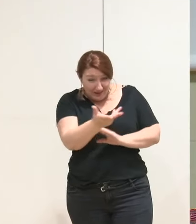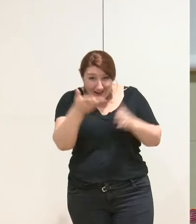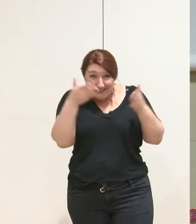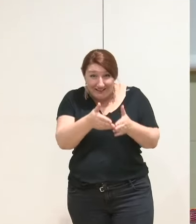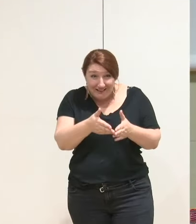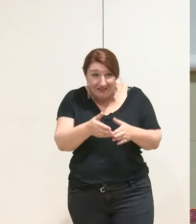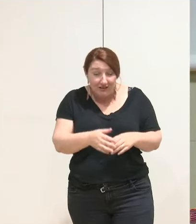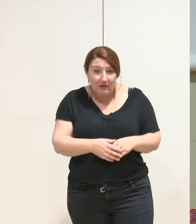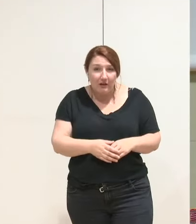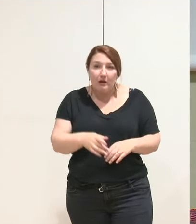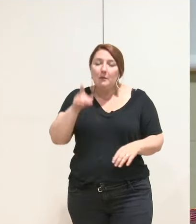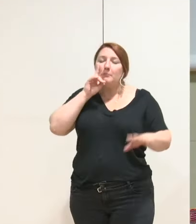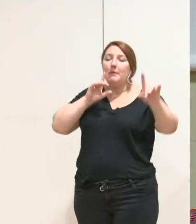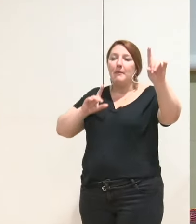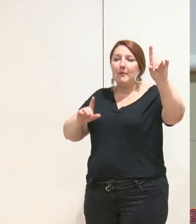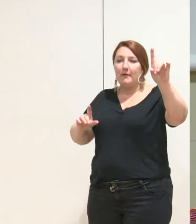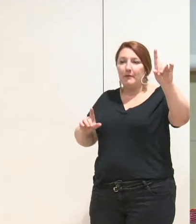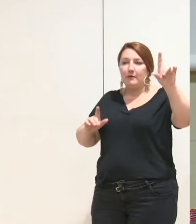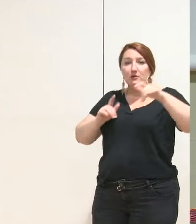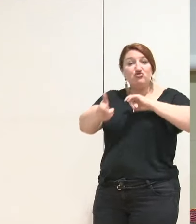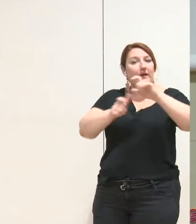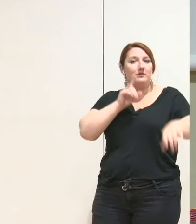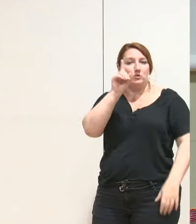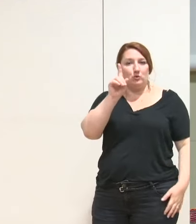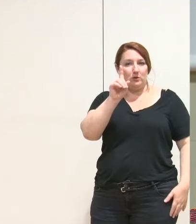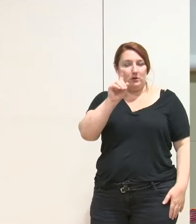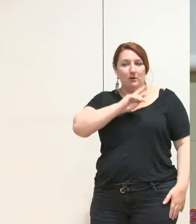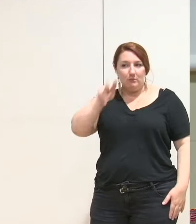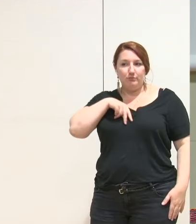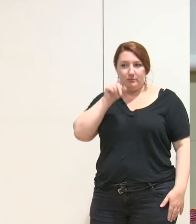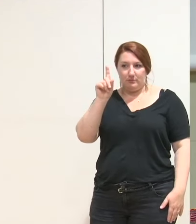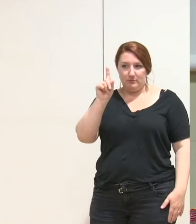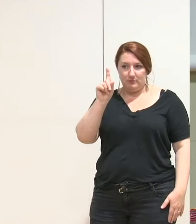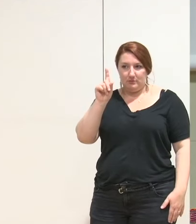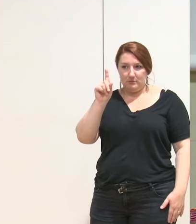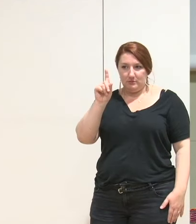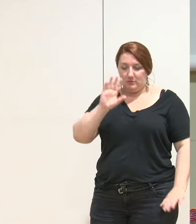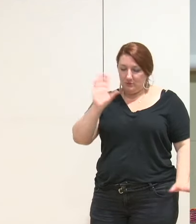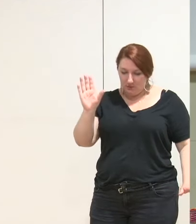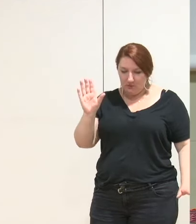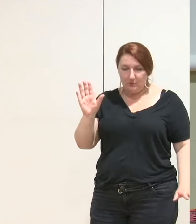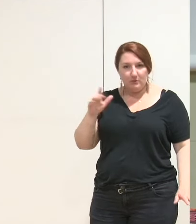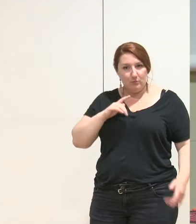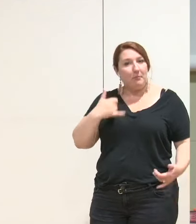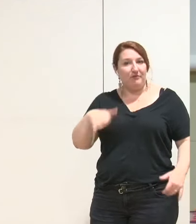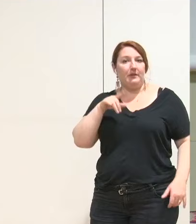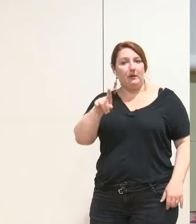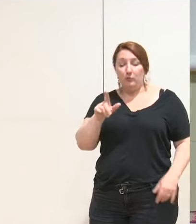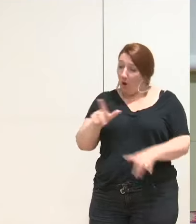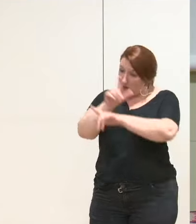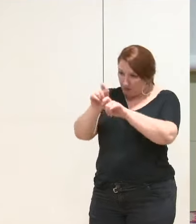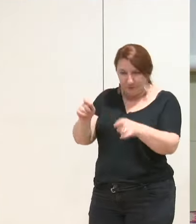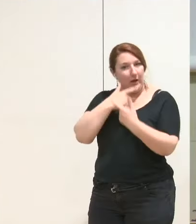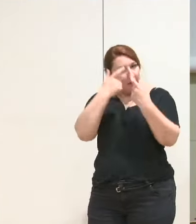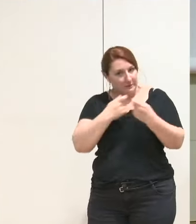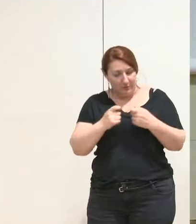association parce que H chacun son tour là c'est le mien d'accord bon donc c'est c'est